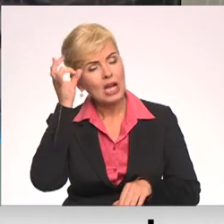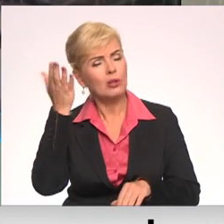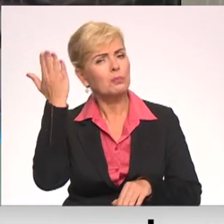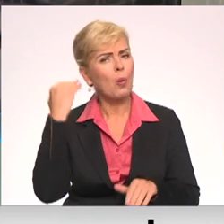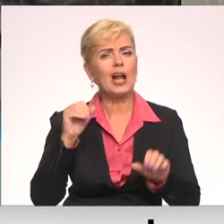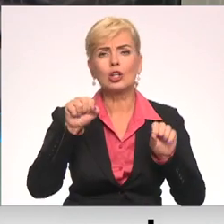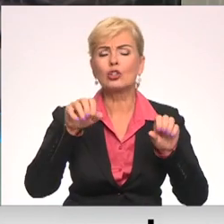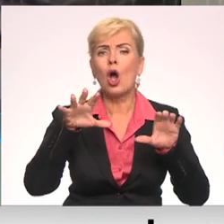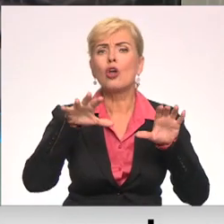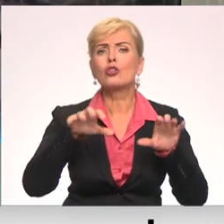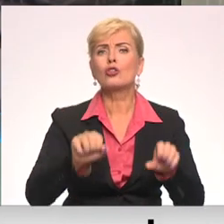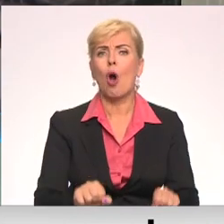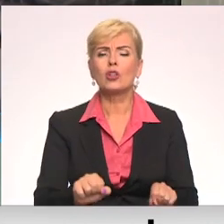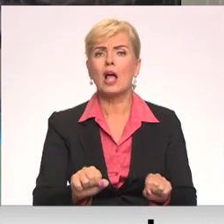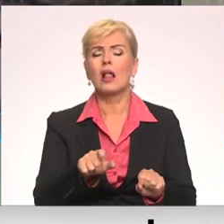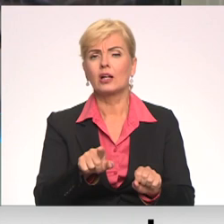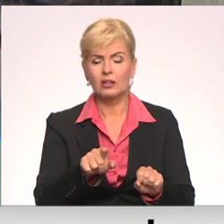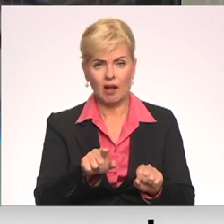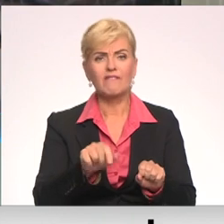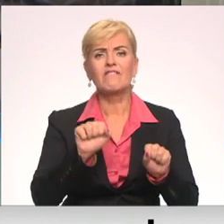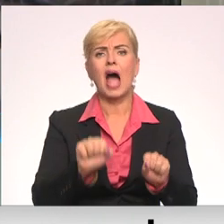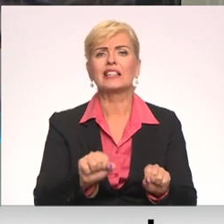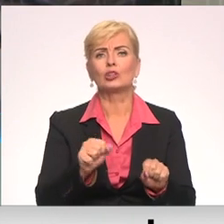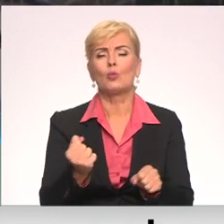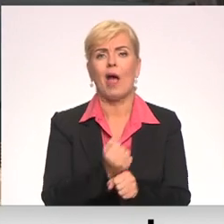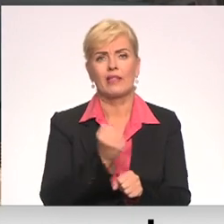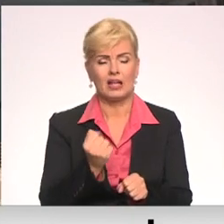totalitāro okupācijas varu nodarījumus. Turpin Madara Līcīte.